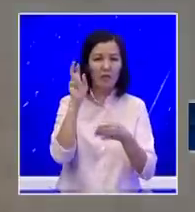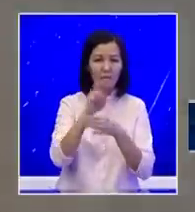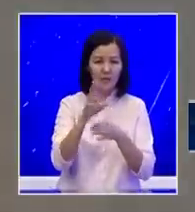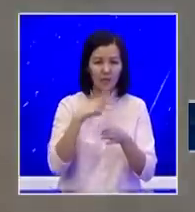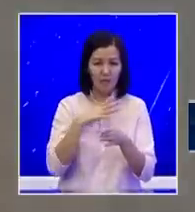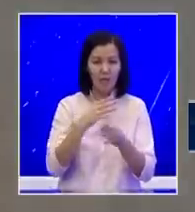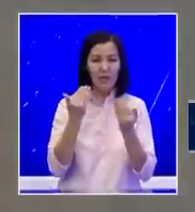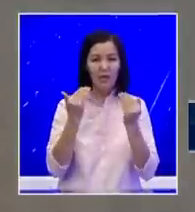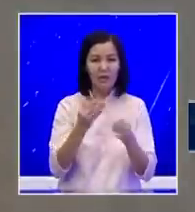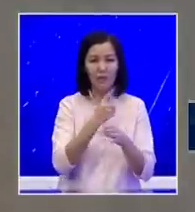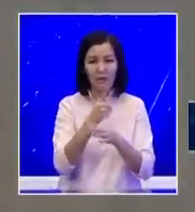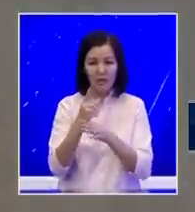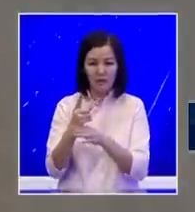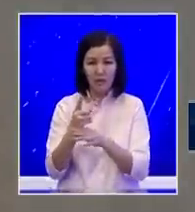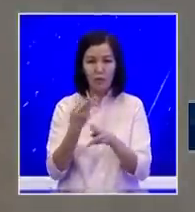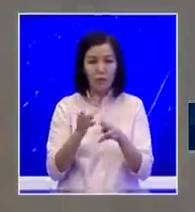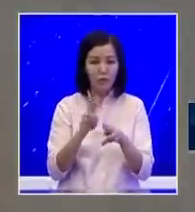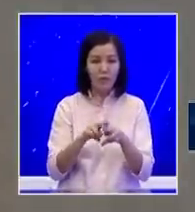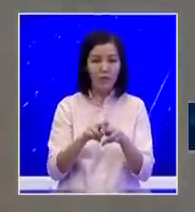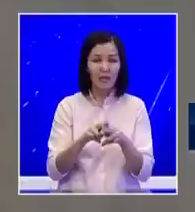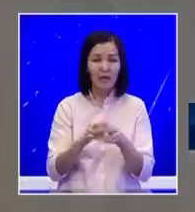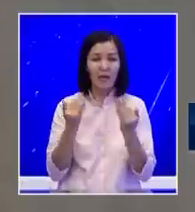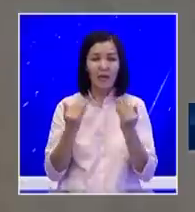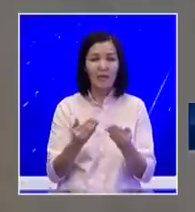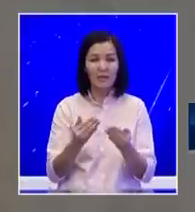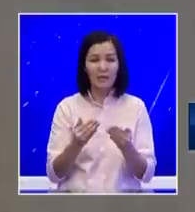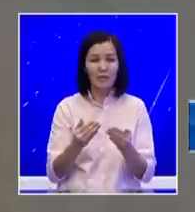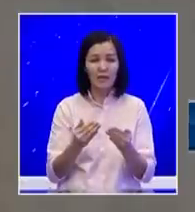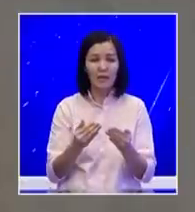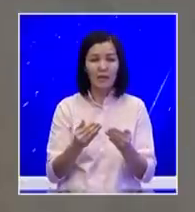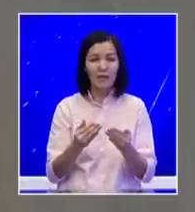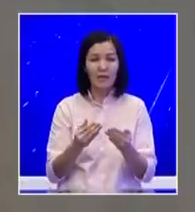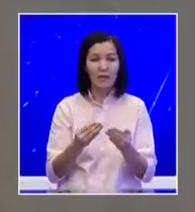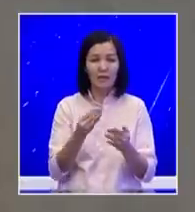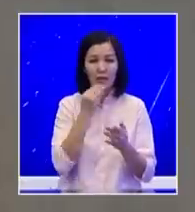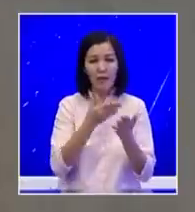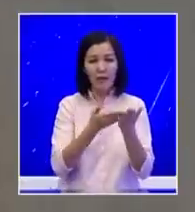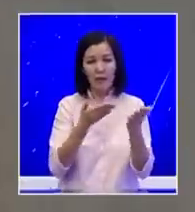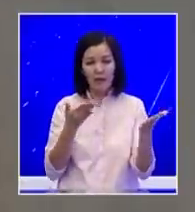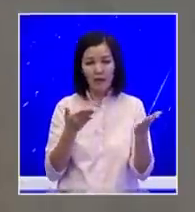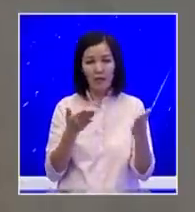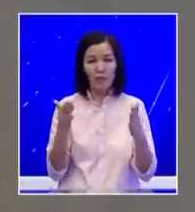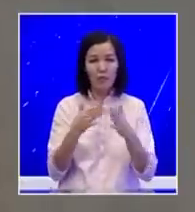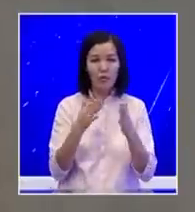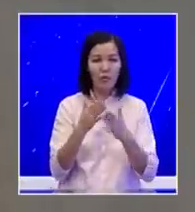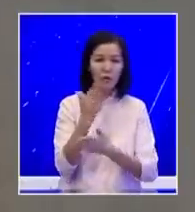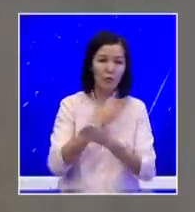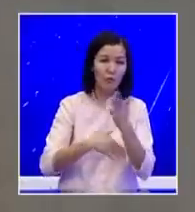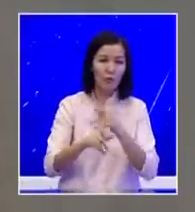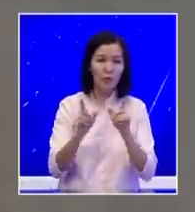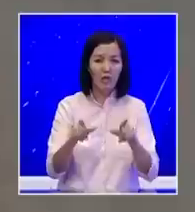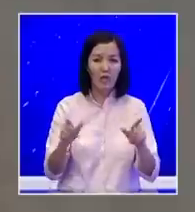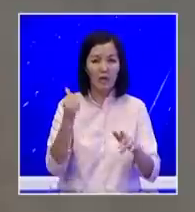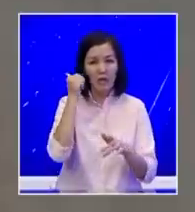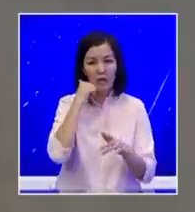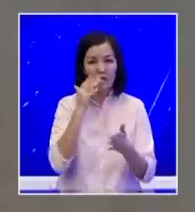жатқан осы ауылшарды қай уақытта болса дәмет береді ғой үлкен кісілер. Сол үлкен кісілерге және үйлерінде мүгедегі бар, қарттар